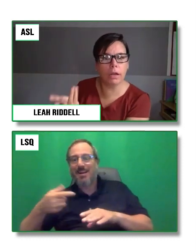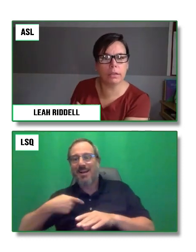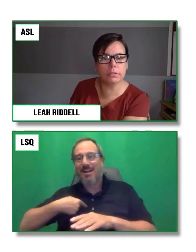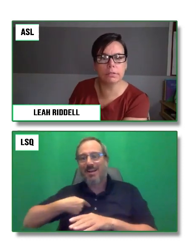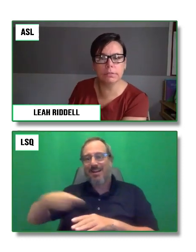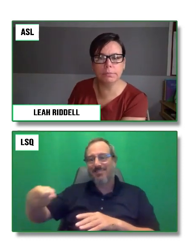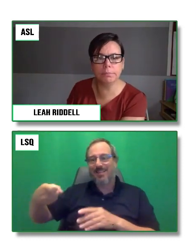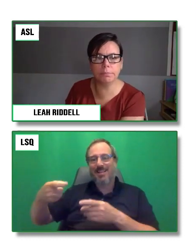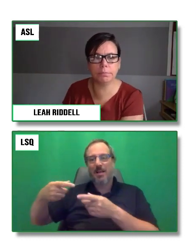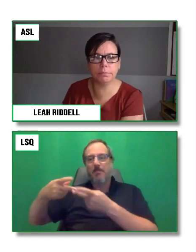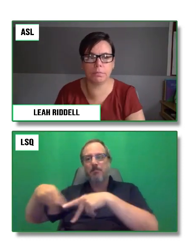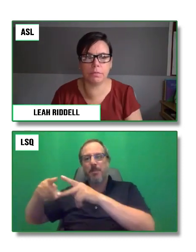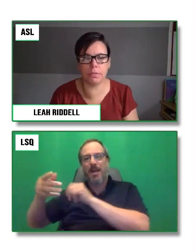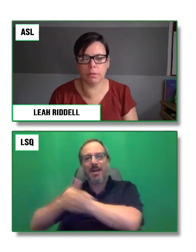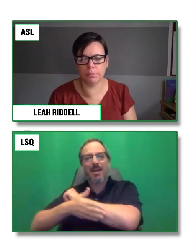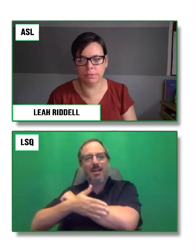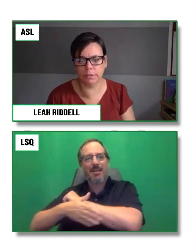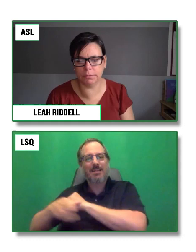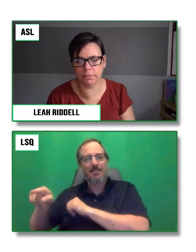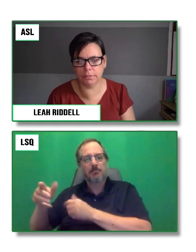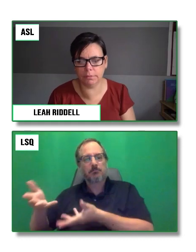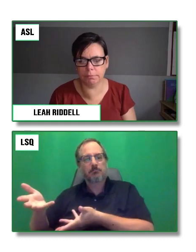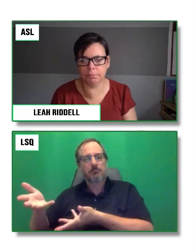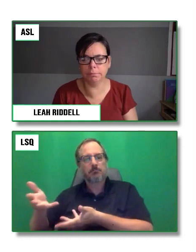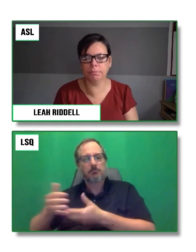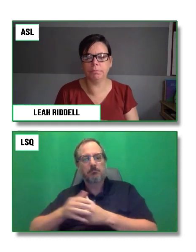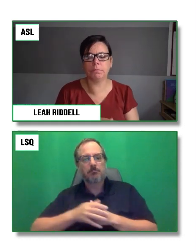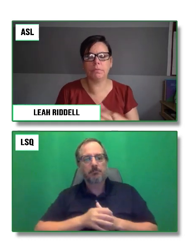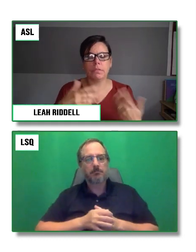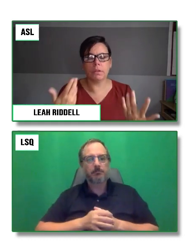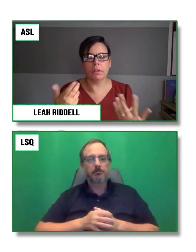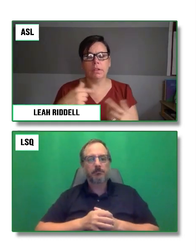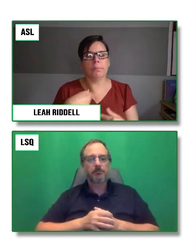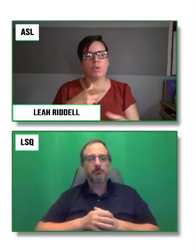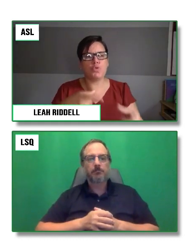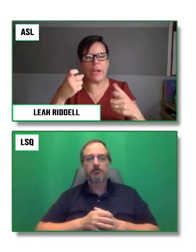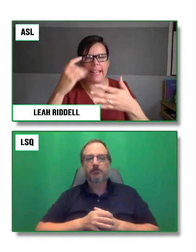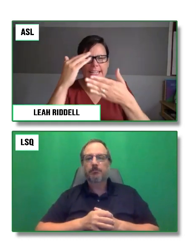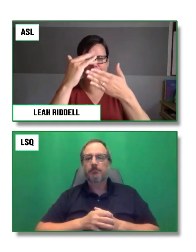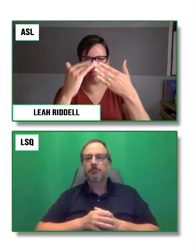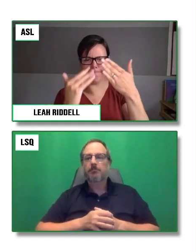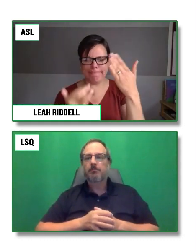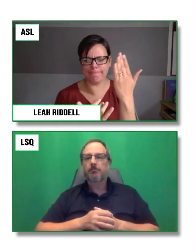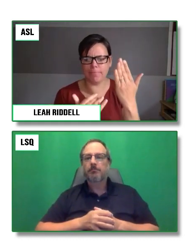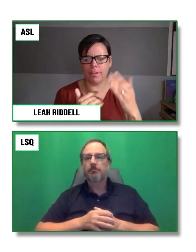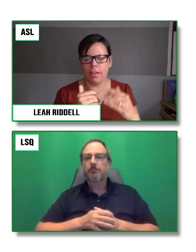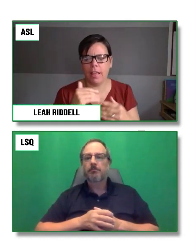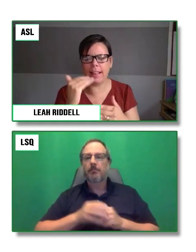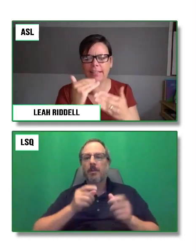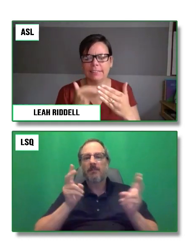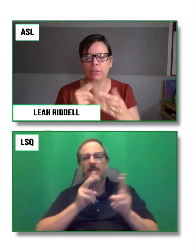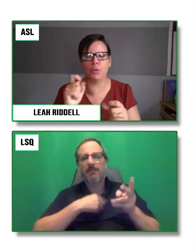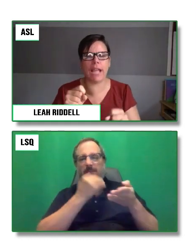Grâce à cela, on a un véritable accès et les gens se sentent accueillis dans nos parcs nationaux.